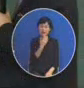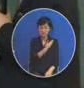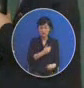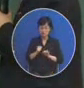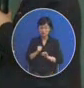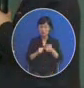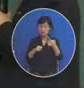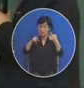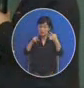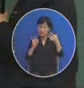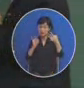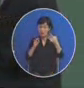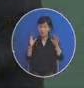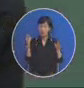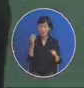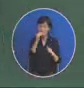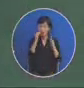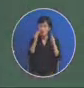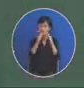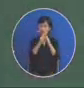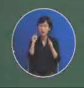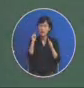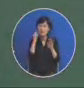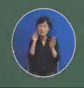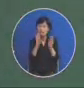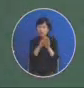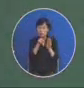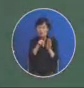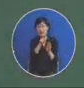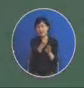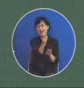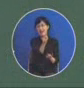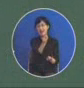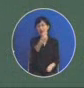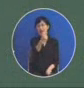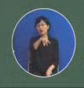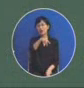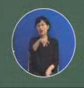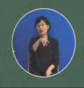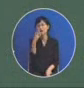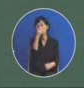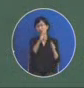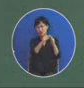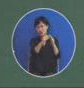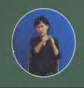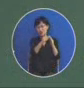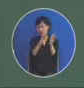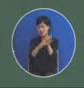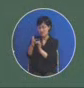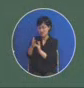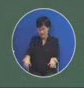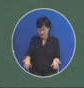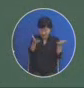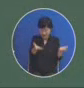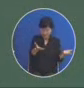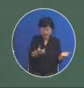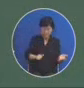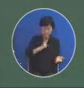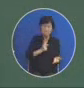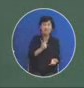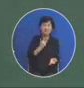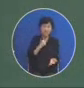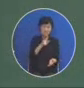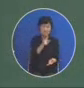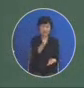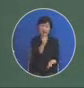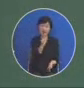see in the Bible the beautiful gate by the temple, that's 그게 헤롯 성전이에요. That's Herod's temple. When Jesus clears out the temple,